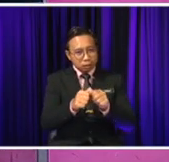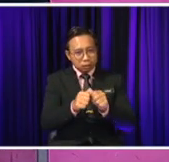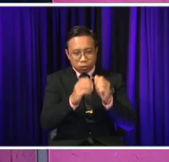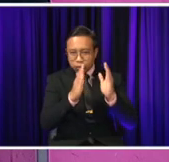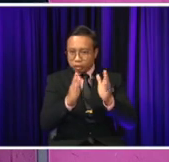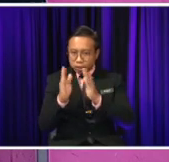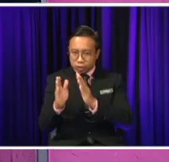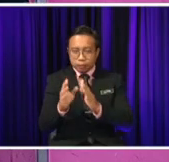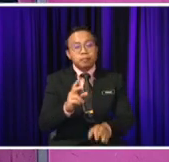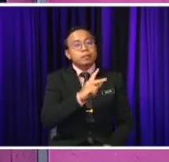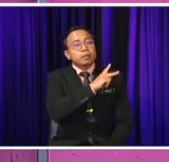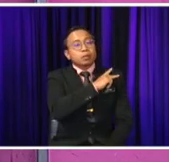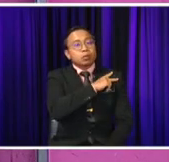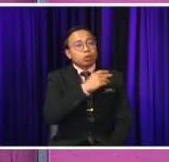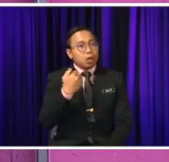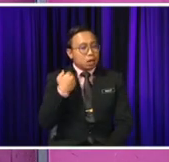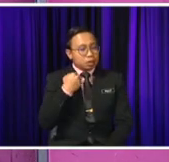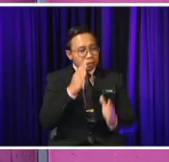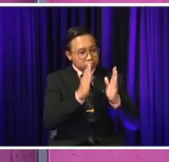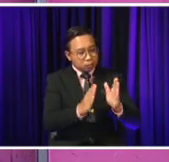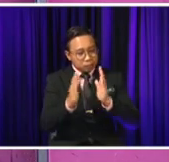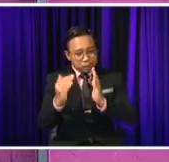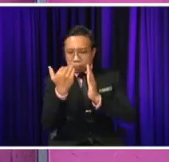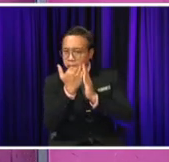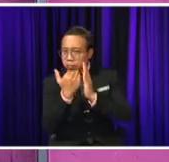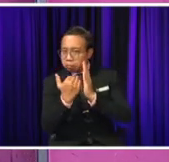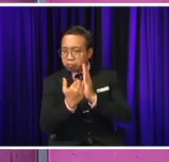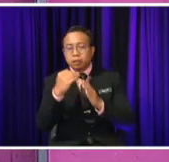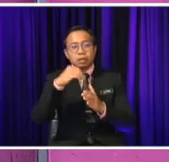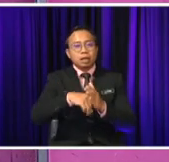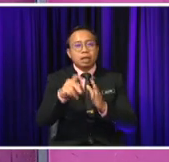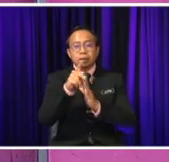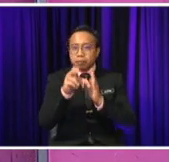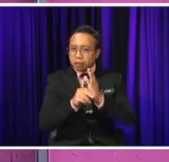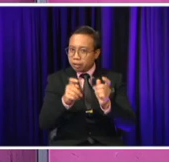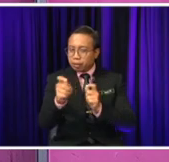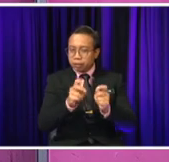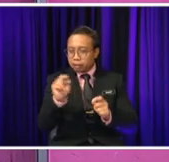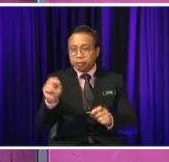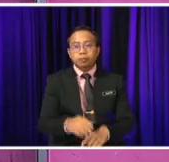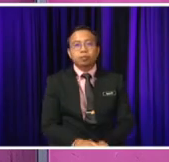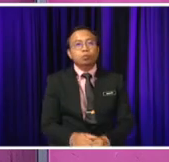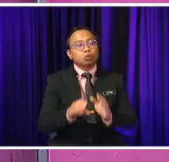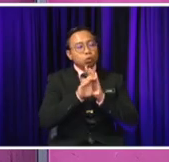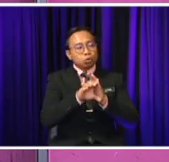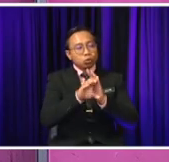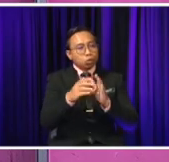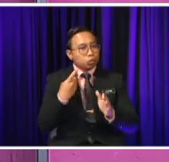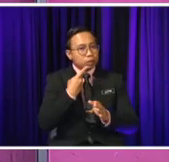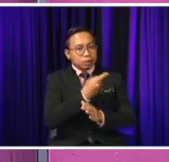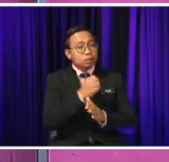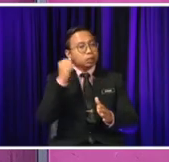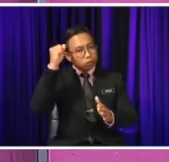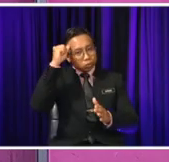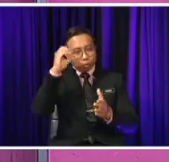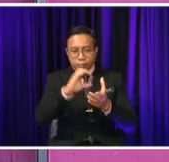ketua ada perancangan dia jadi ketua merancangkan sesuatu dalam petakbiran tersebut Contoh kalimat itu suami kita rancangkan apa yang